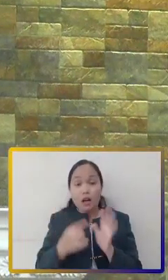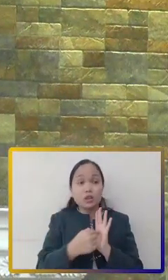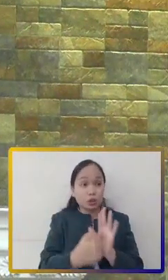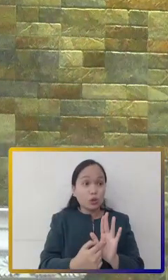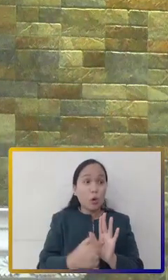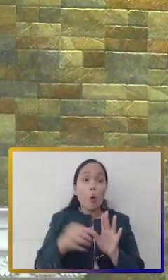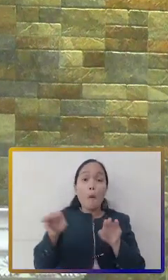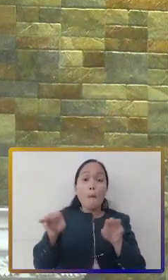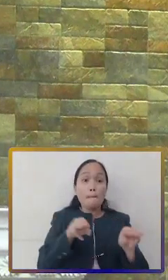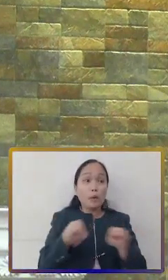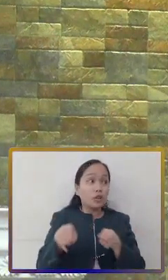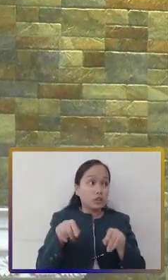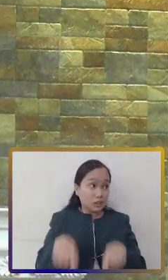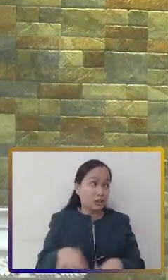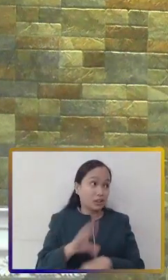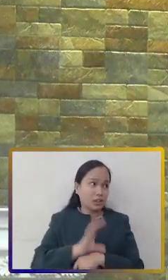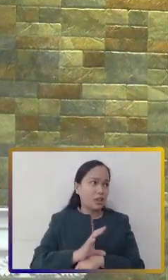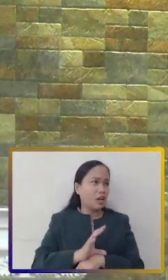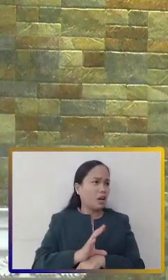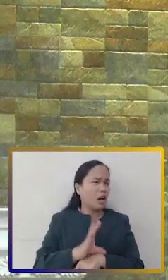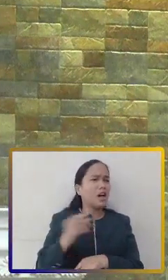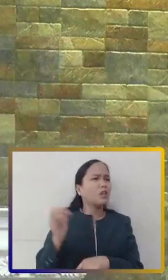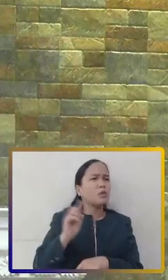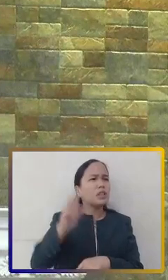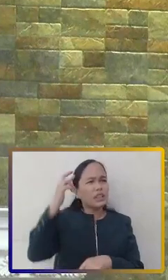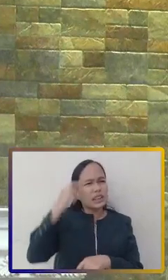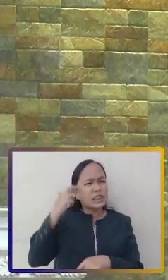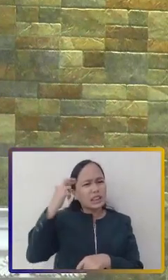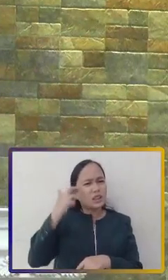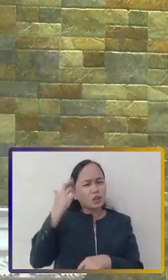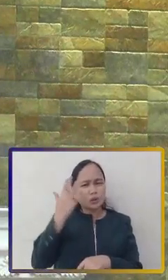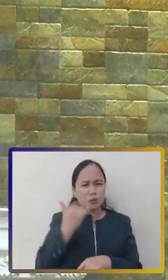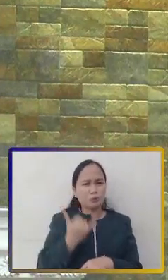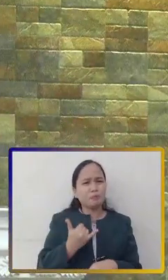simbahan. And brethren, the reason why